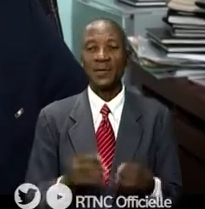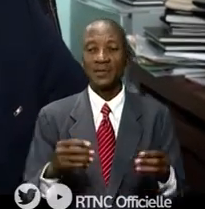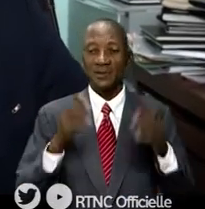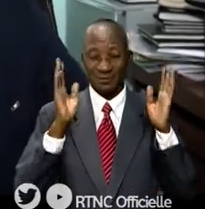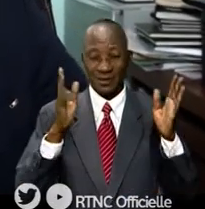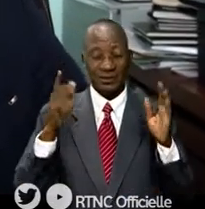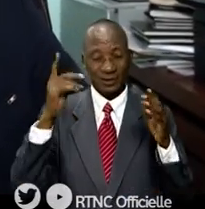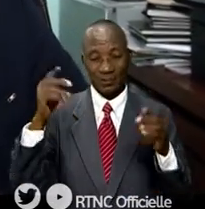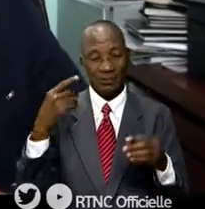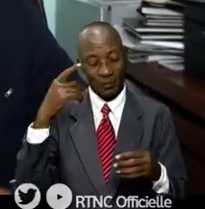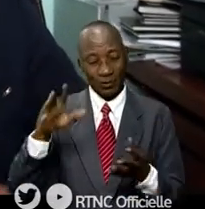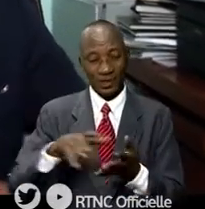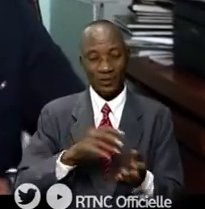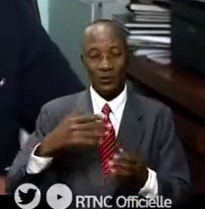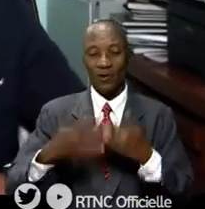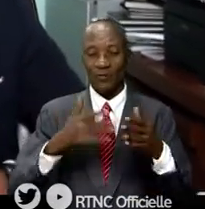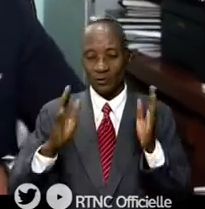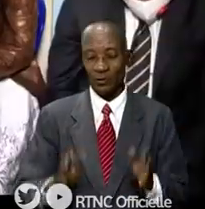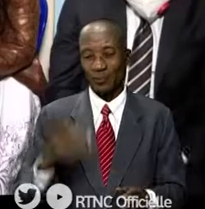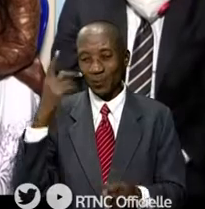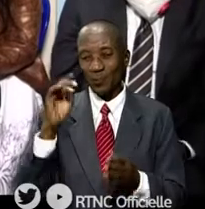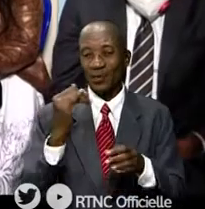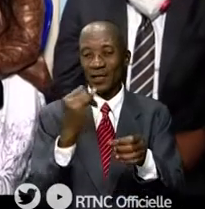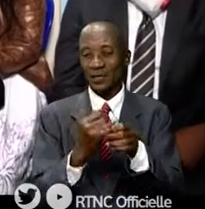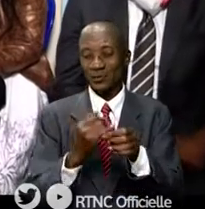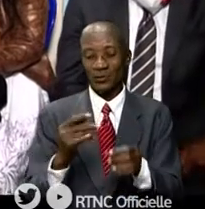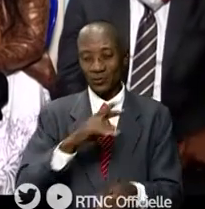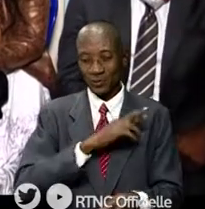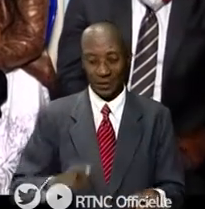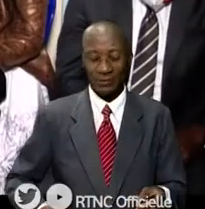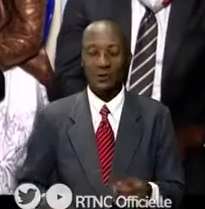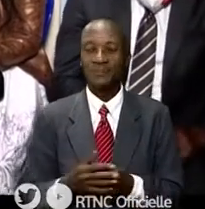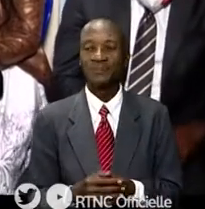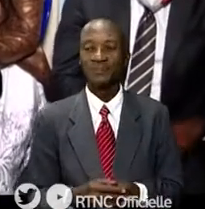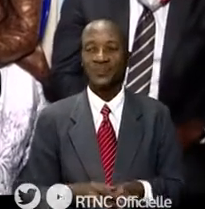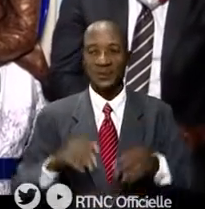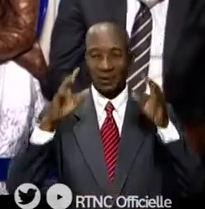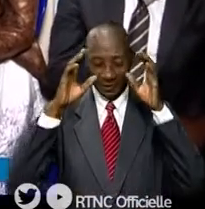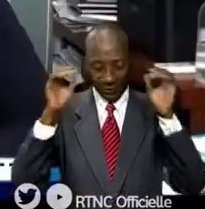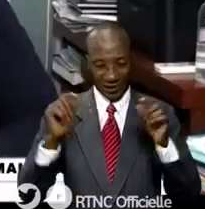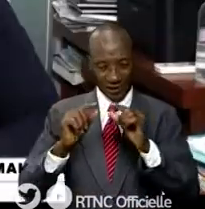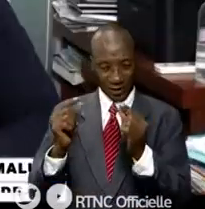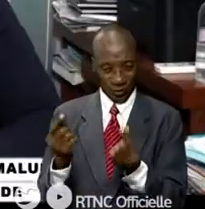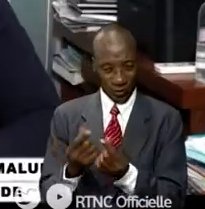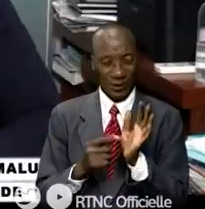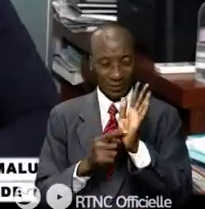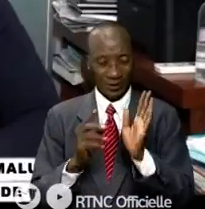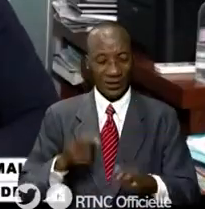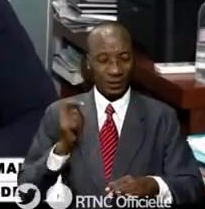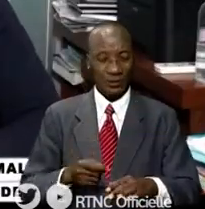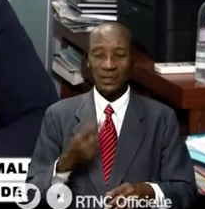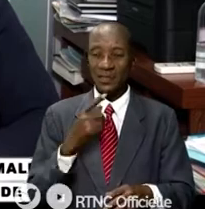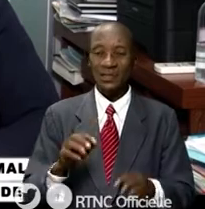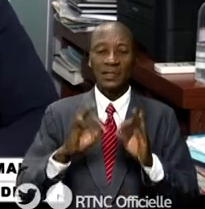le fonctionnement des institutions de la République. Enfin, a martelé le président du syndicat, la grande famille